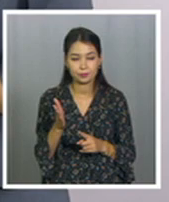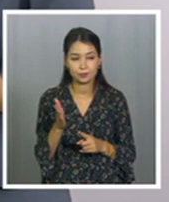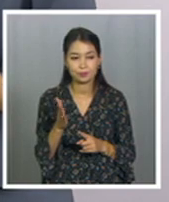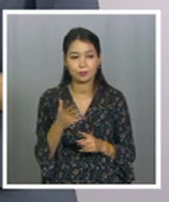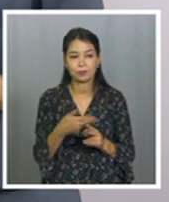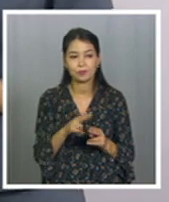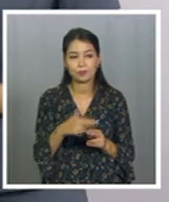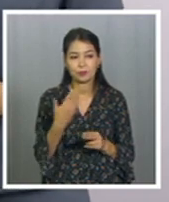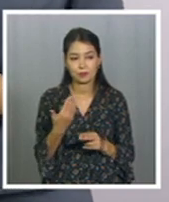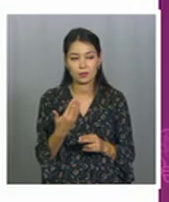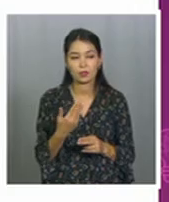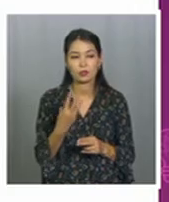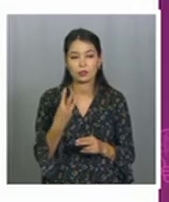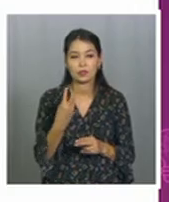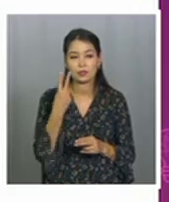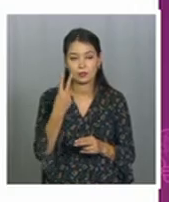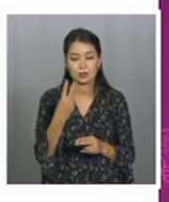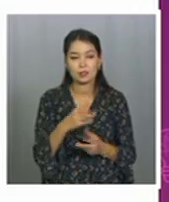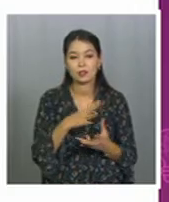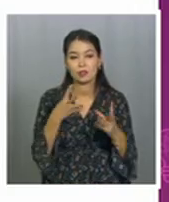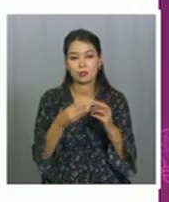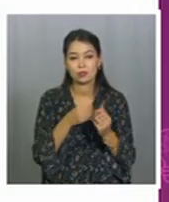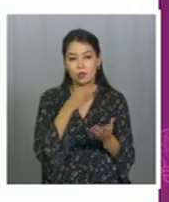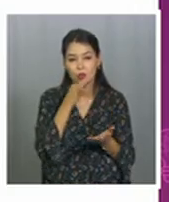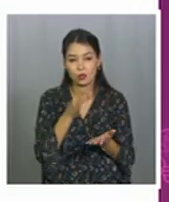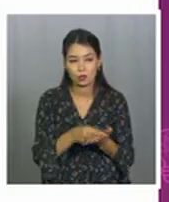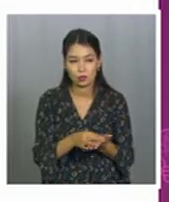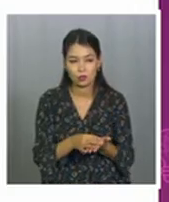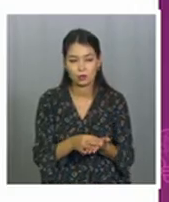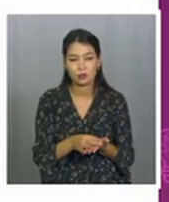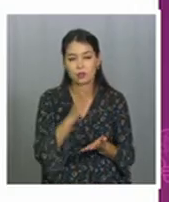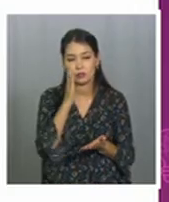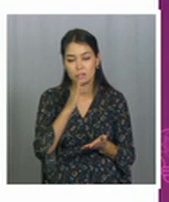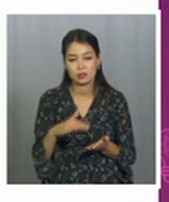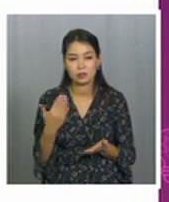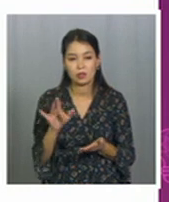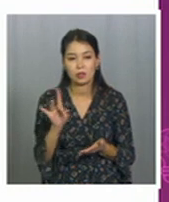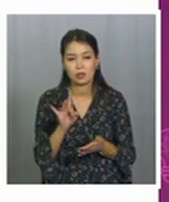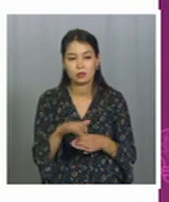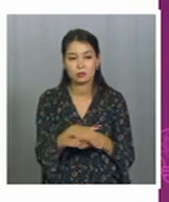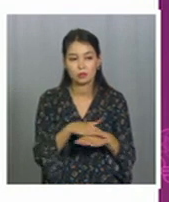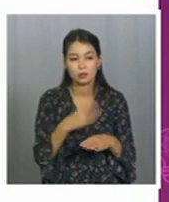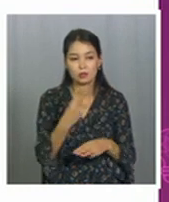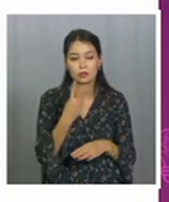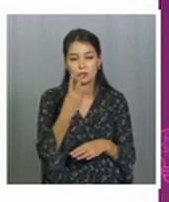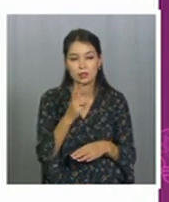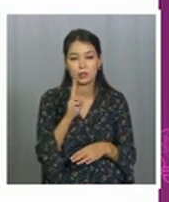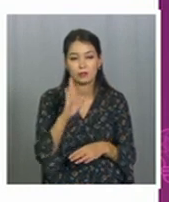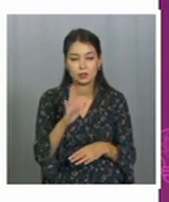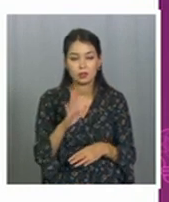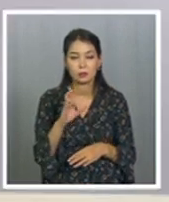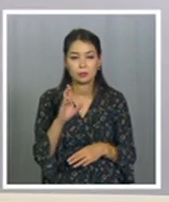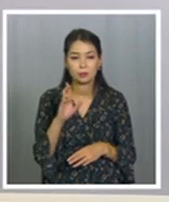3-тен 2-ге тең. Сонда жауабы қисық сызықты трапецияның ауданы 3-тен 2 квадрат